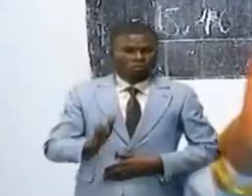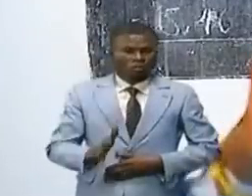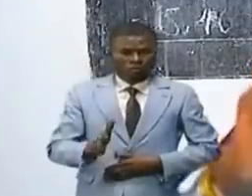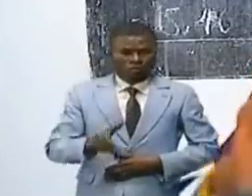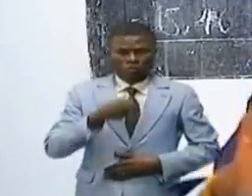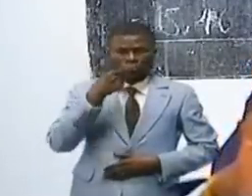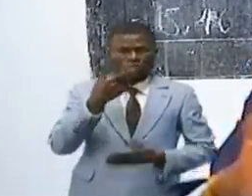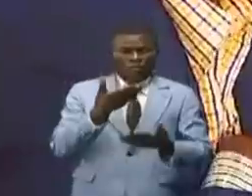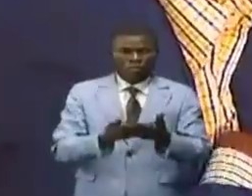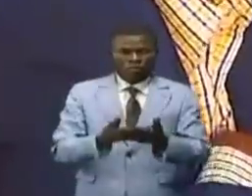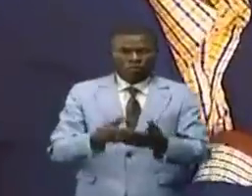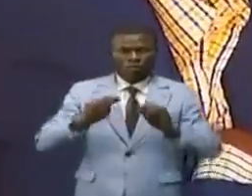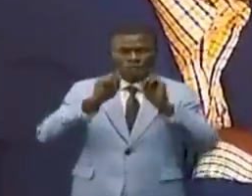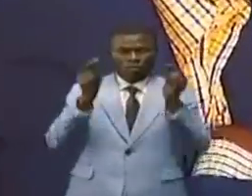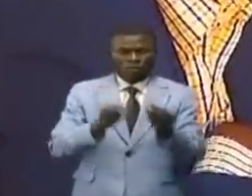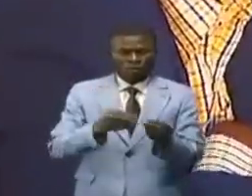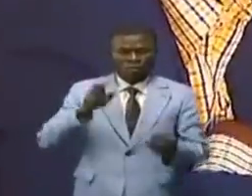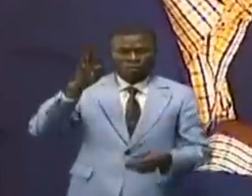tapinda